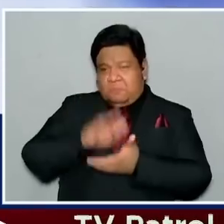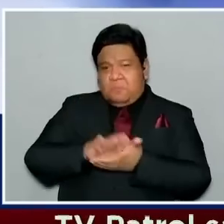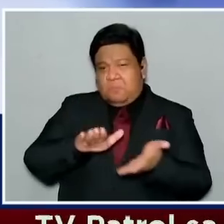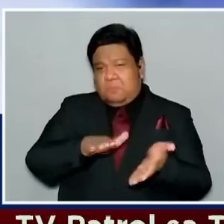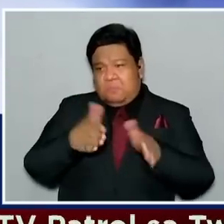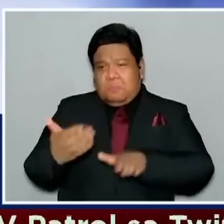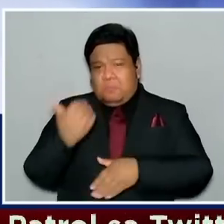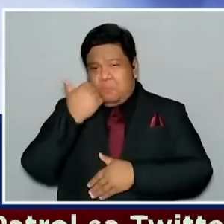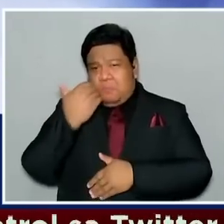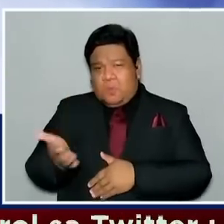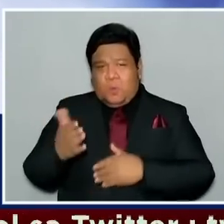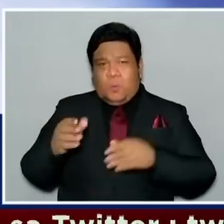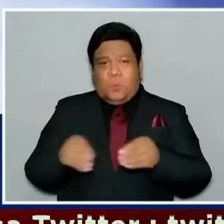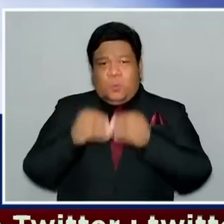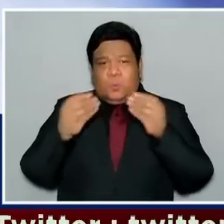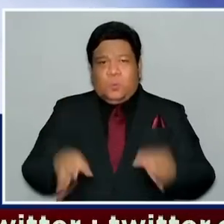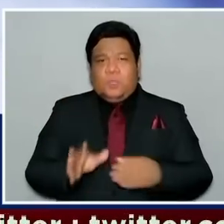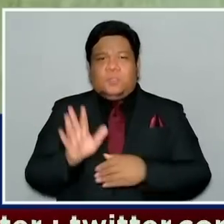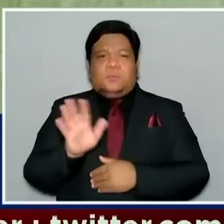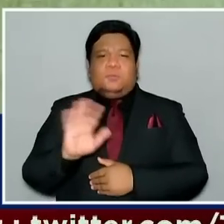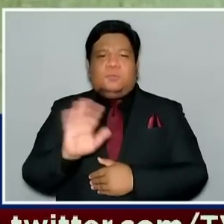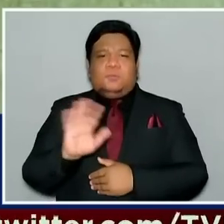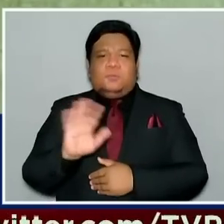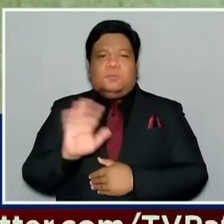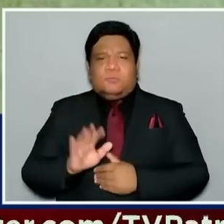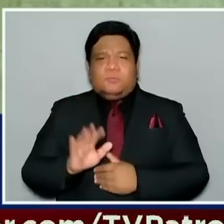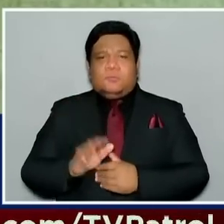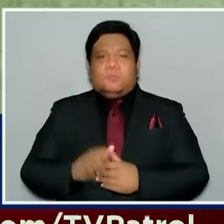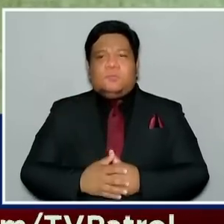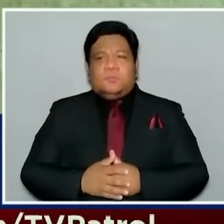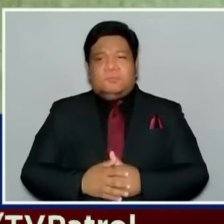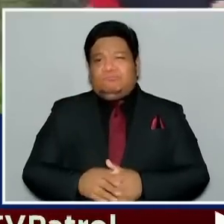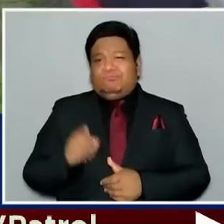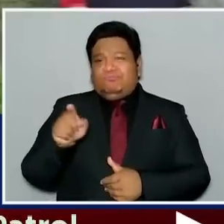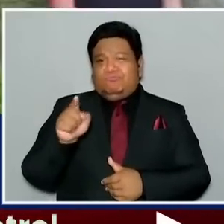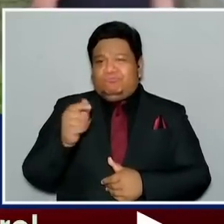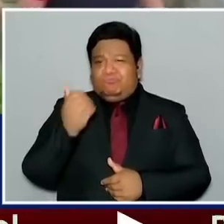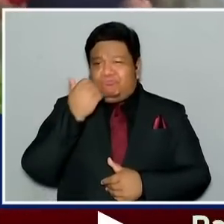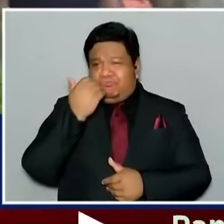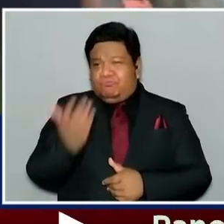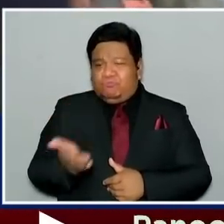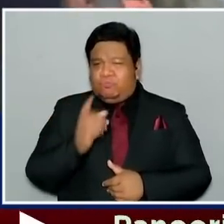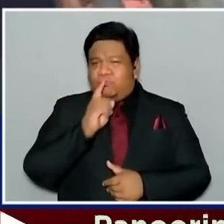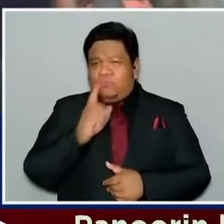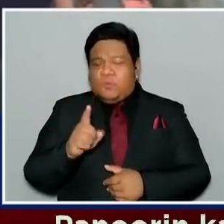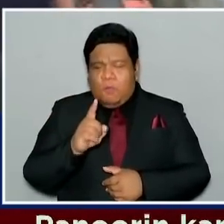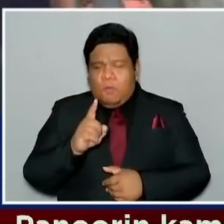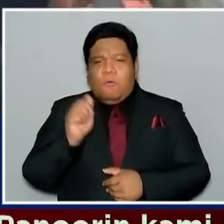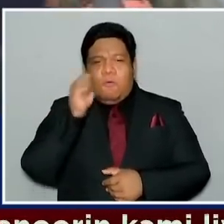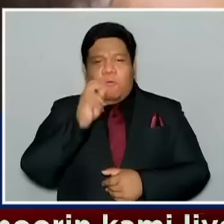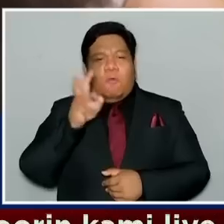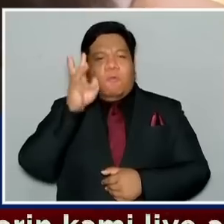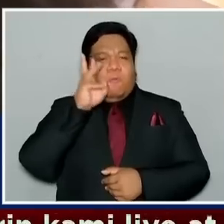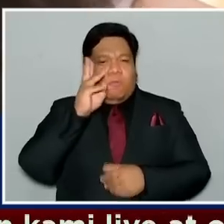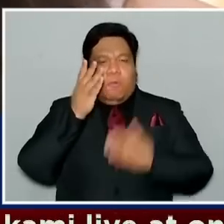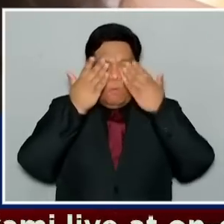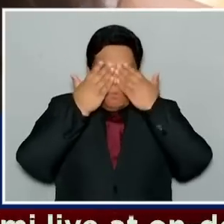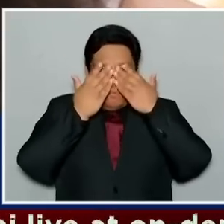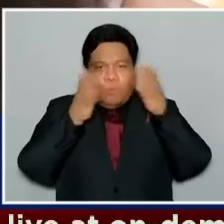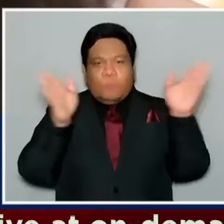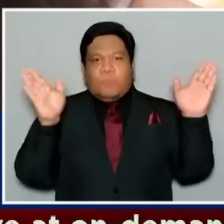an eye-opener to a lot of people from this province as well as sa national.